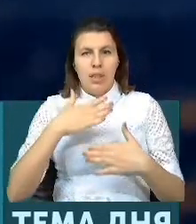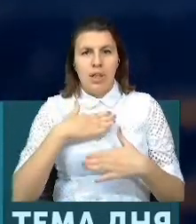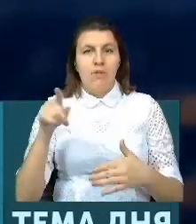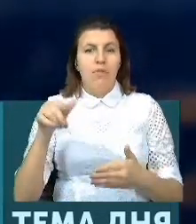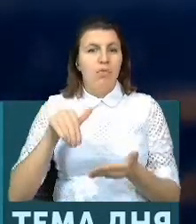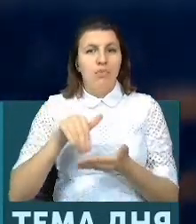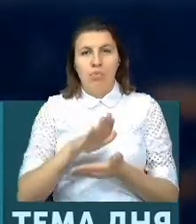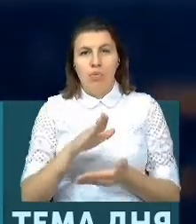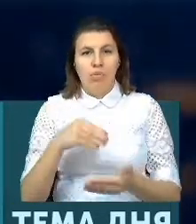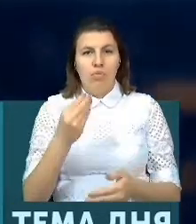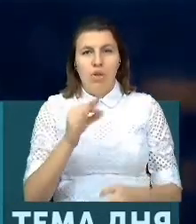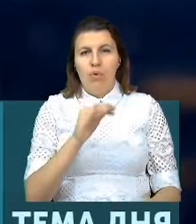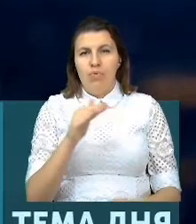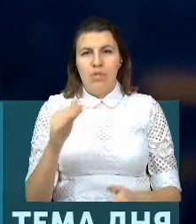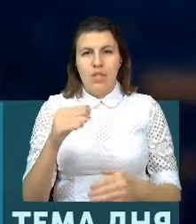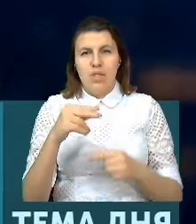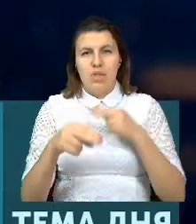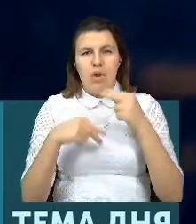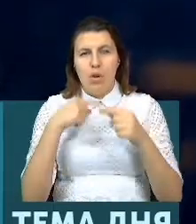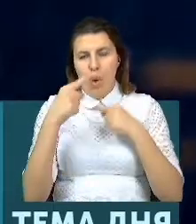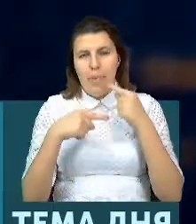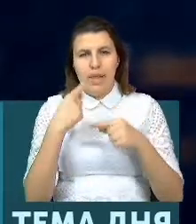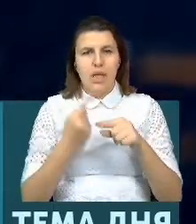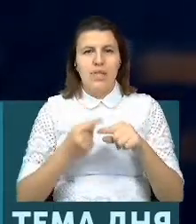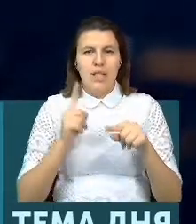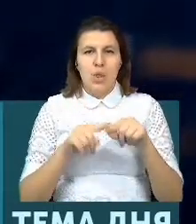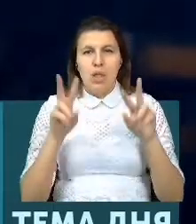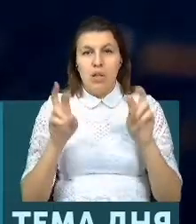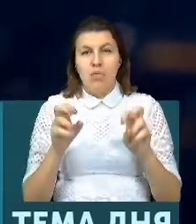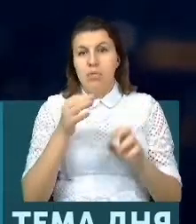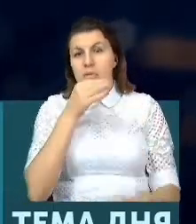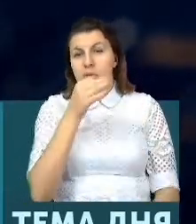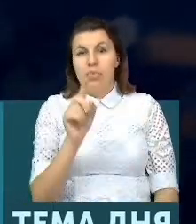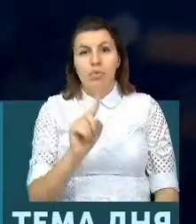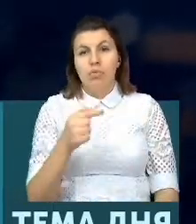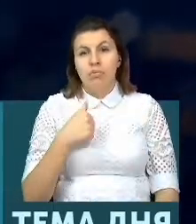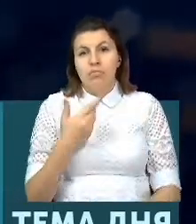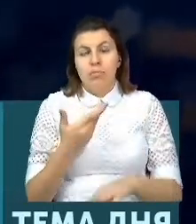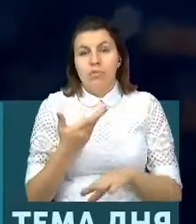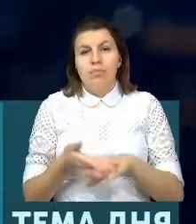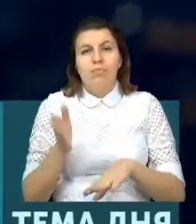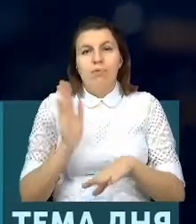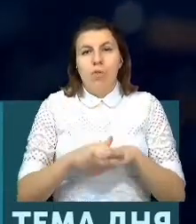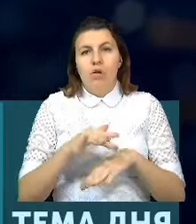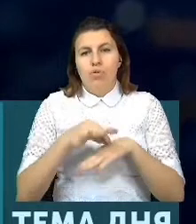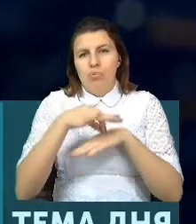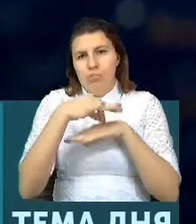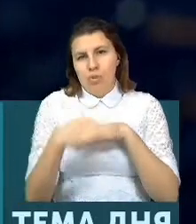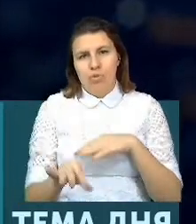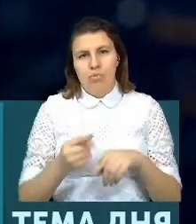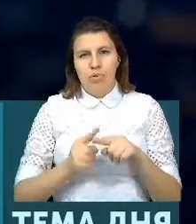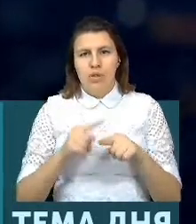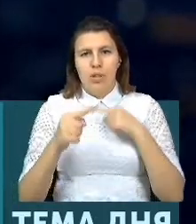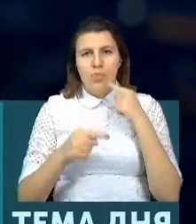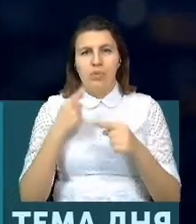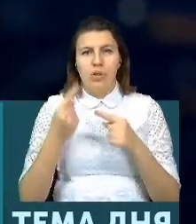офіційні коментарі щодо цієї теми, зазначивши, що йому важко і боляче про це говорити. Також ми запрошували в цю